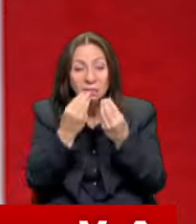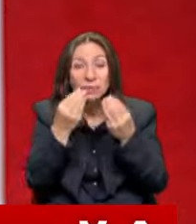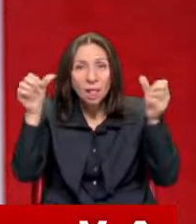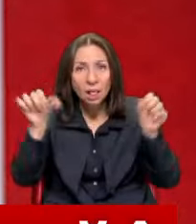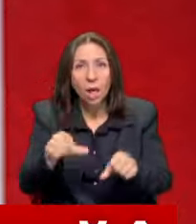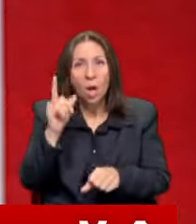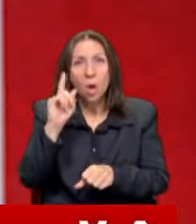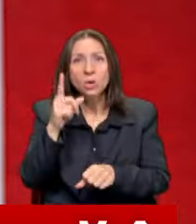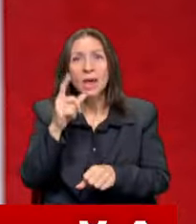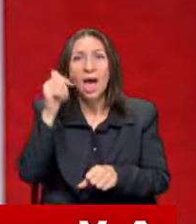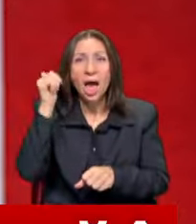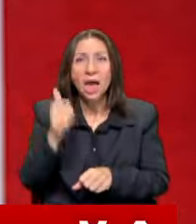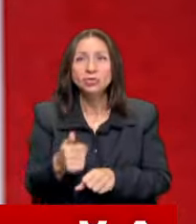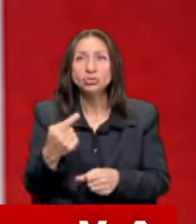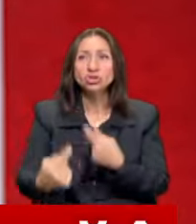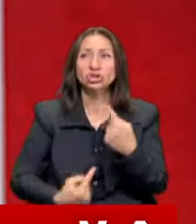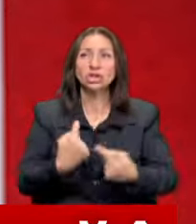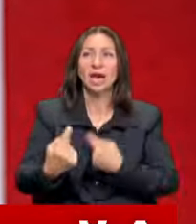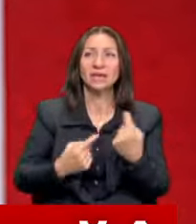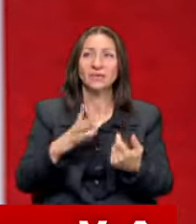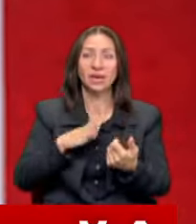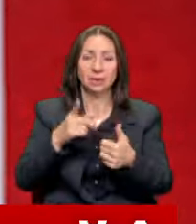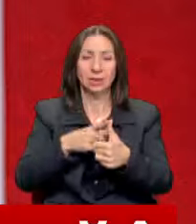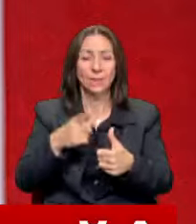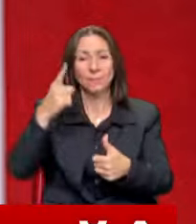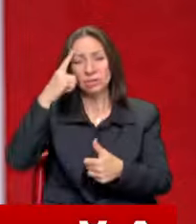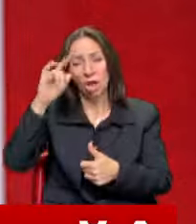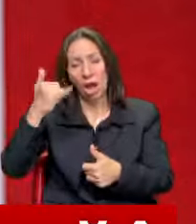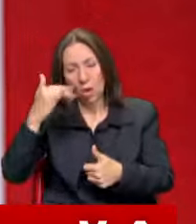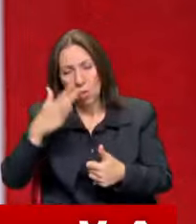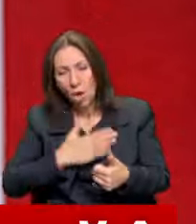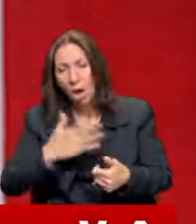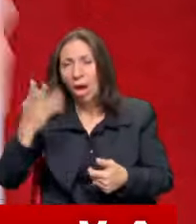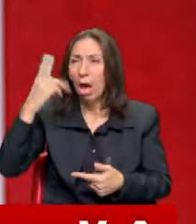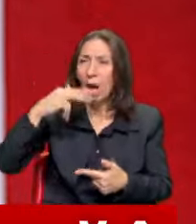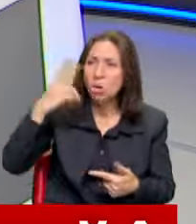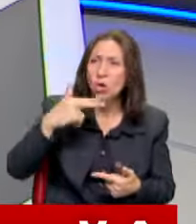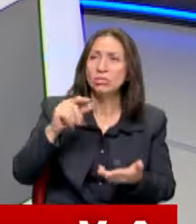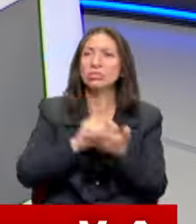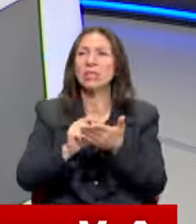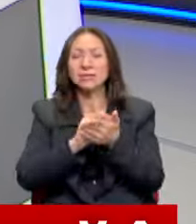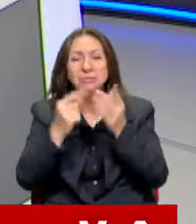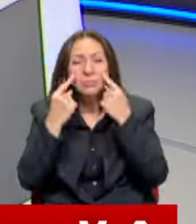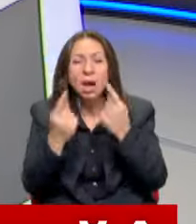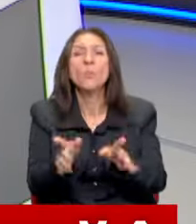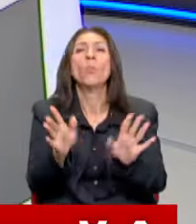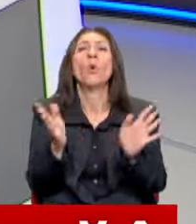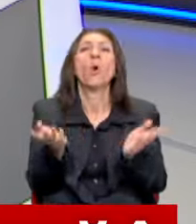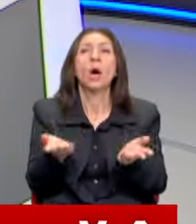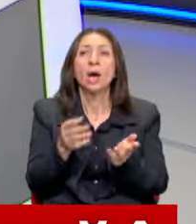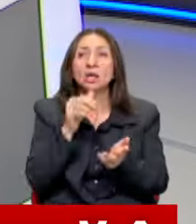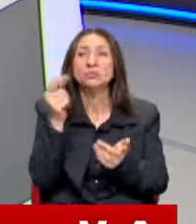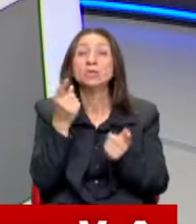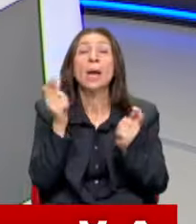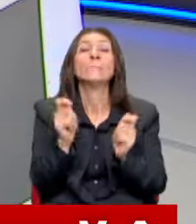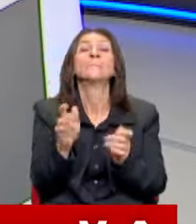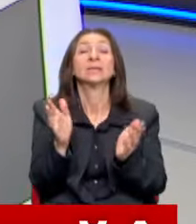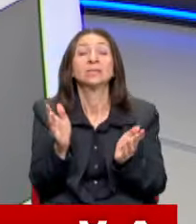için öğretmenlerden her gün şikayet geliyor baş ağrısı çekiyorlar ağlıyorlar derslere odaklanamıyor ya Hiçbir şey